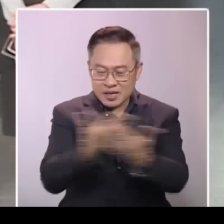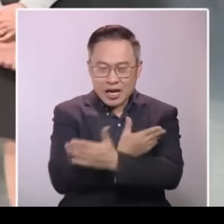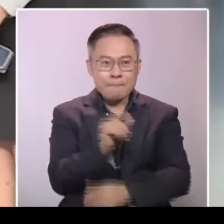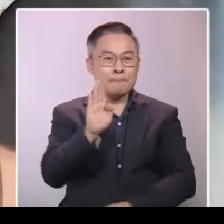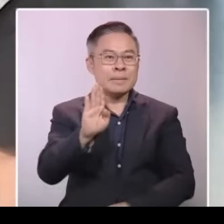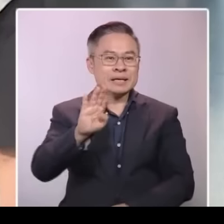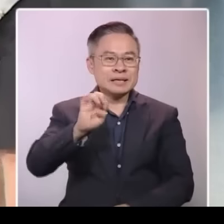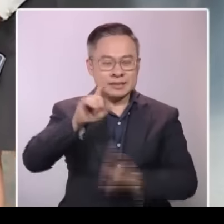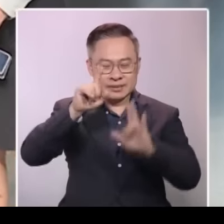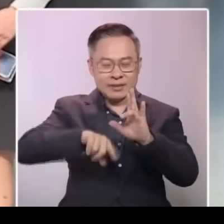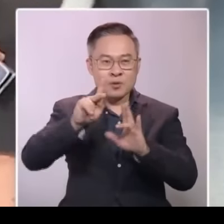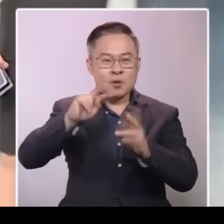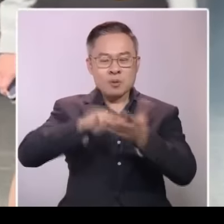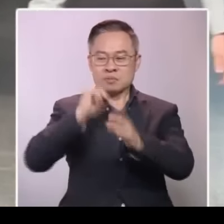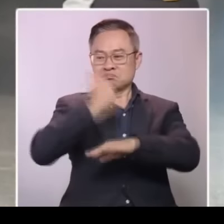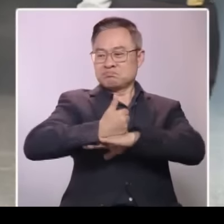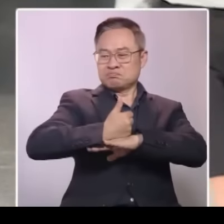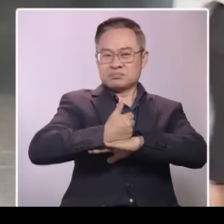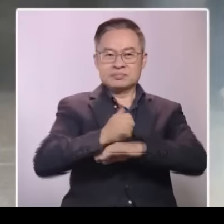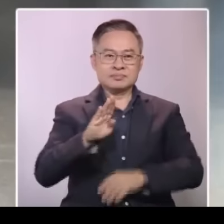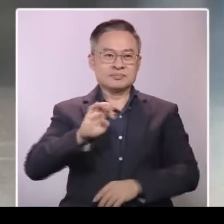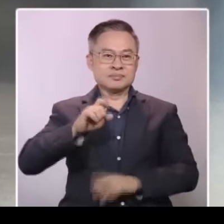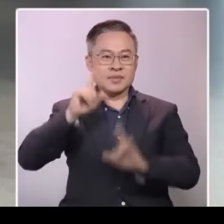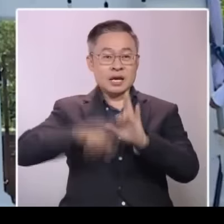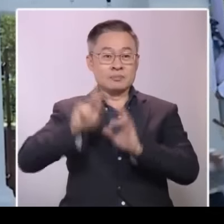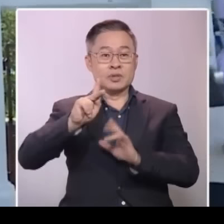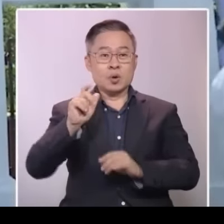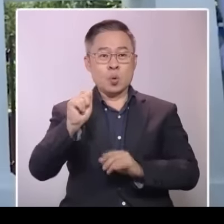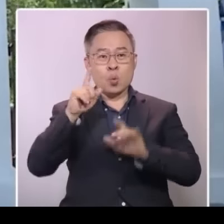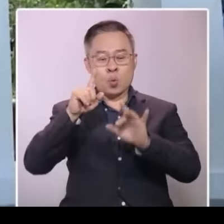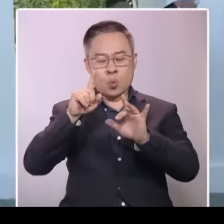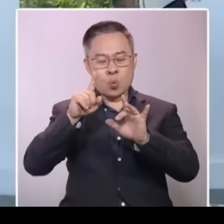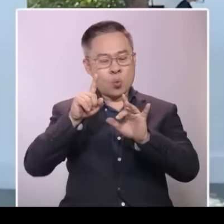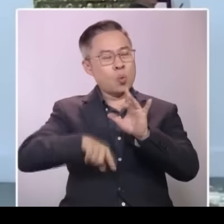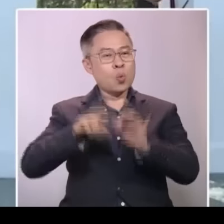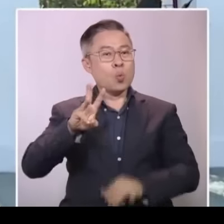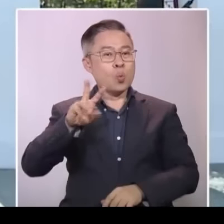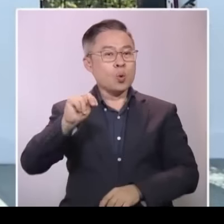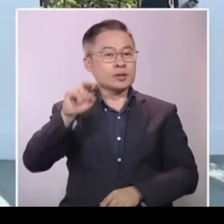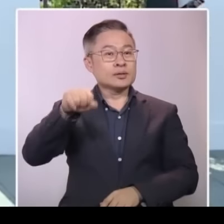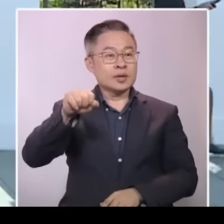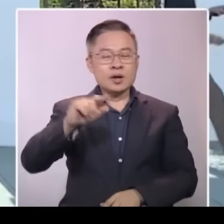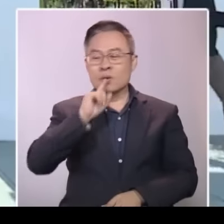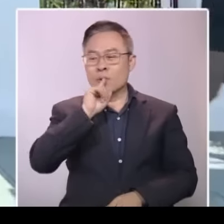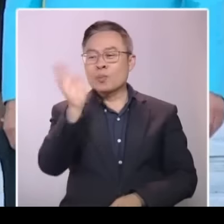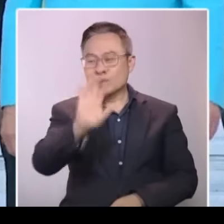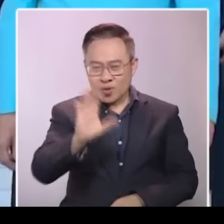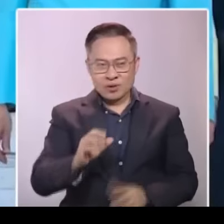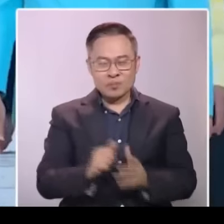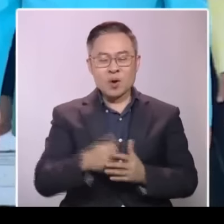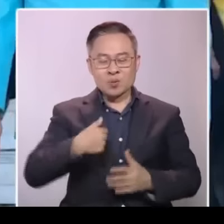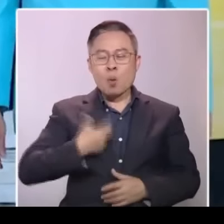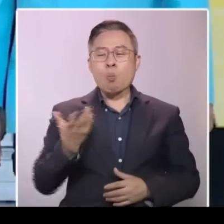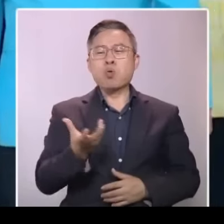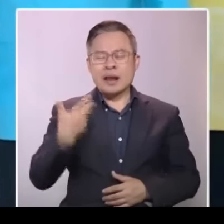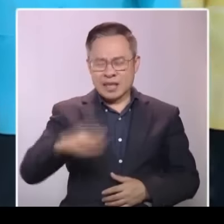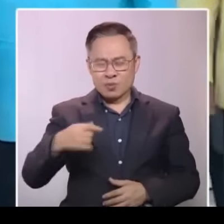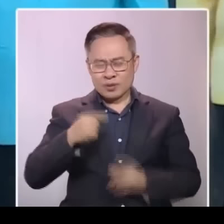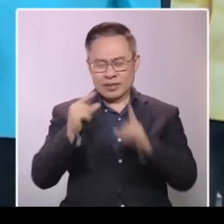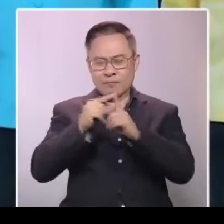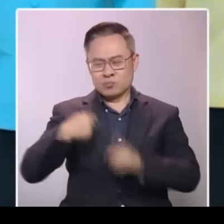ราะเตรียมไปนั่งกลาโหม คุณภูมิธรรมก็หัวเราะอีกแล้วก็บอกว่าผมก็อ้วนอยู่แล้วไม่ต้องเรียกผมว่าบิ๊กหรอกหลังจ